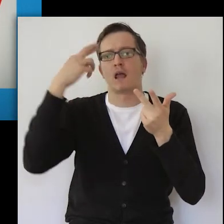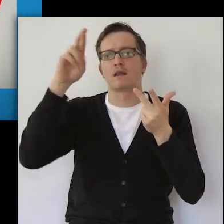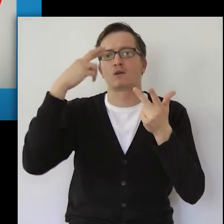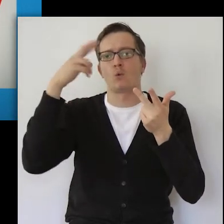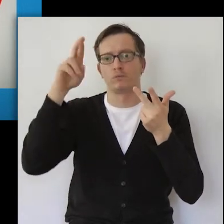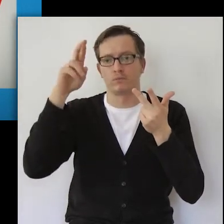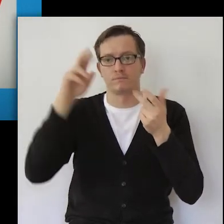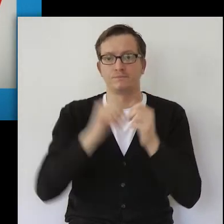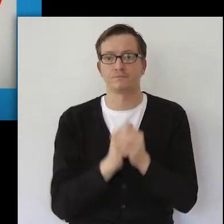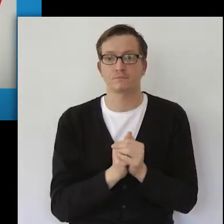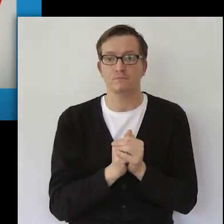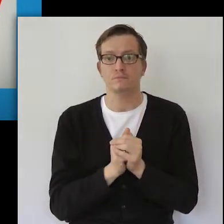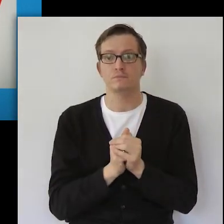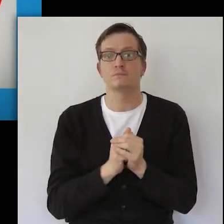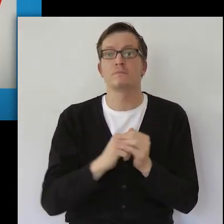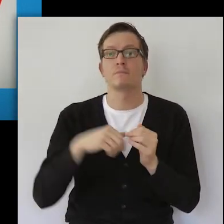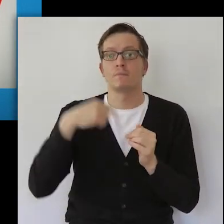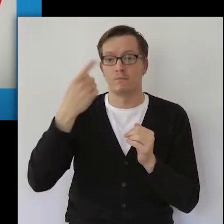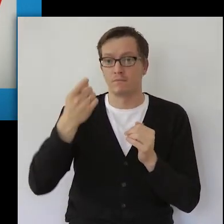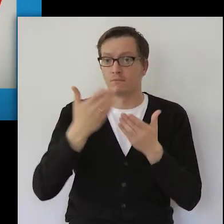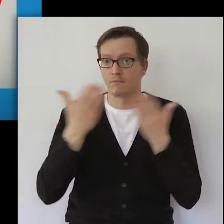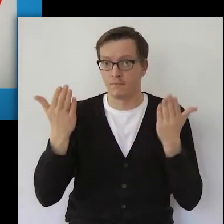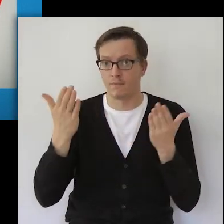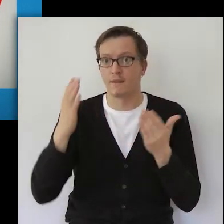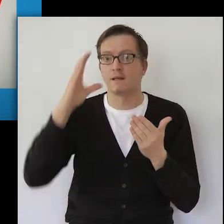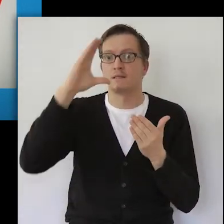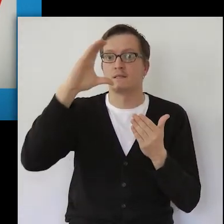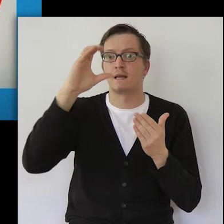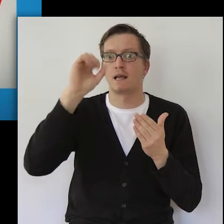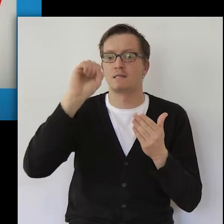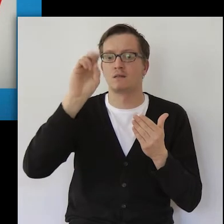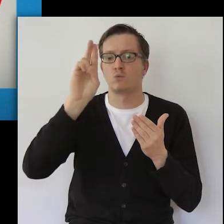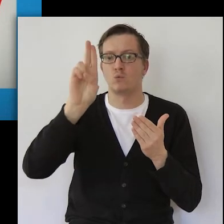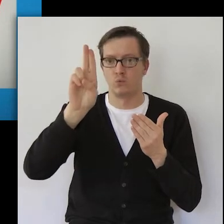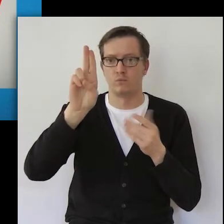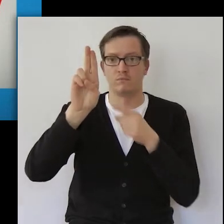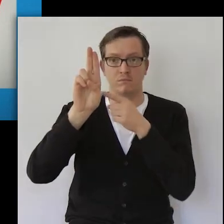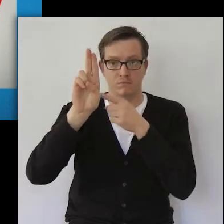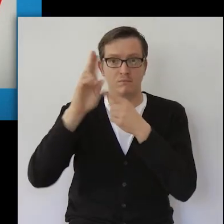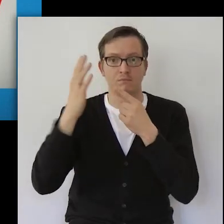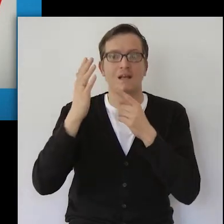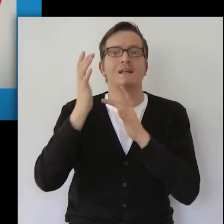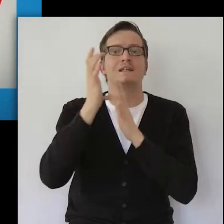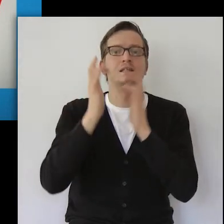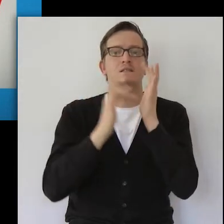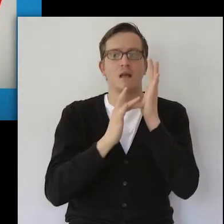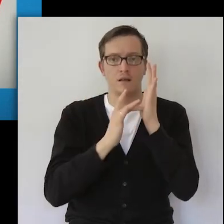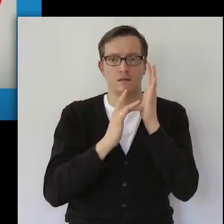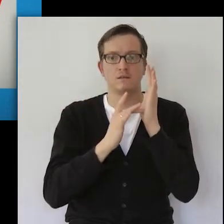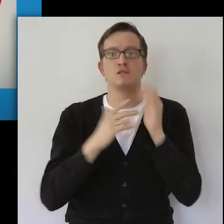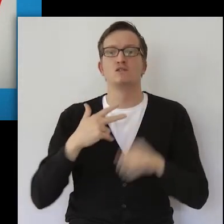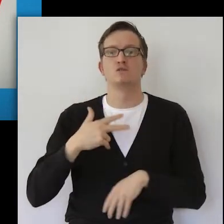Familie Heimat und Religion bewahrt werden in Bayern heißt diese Partei